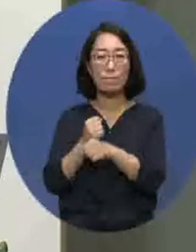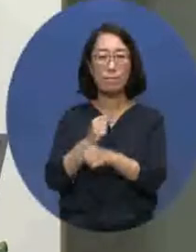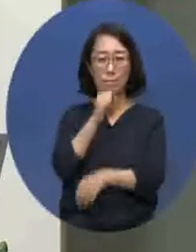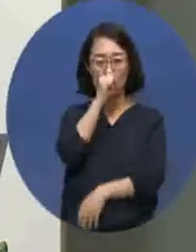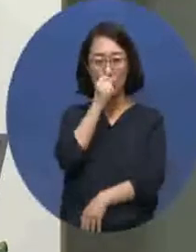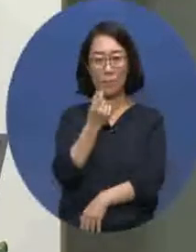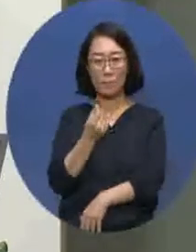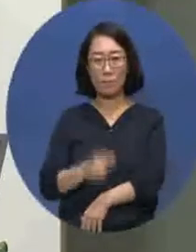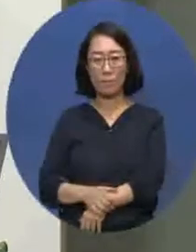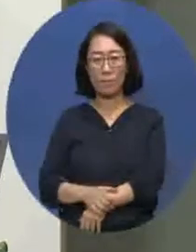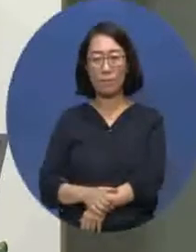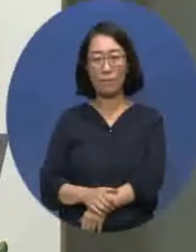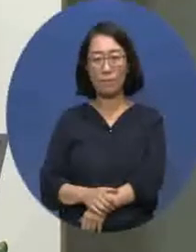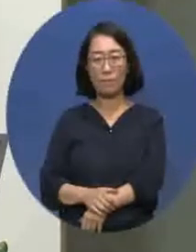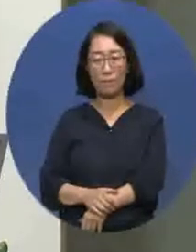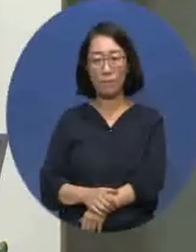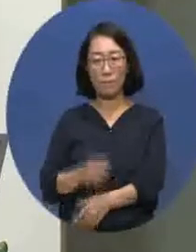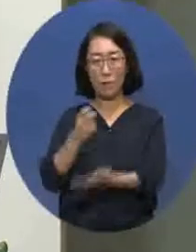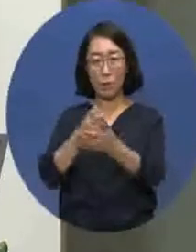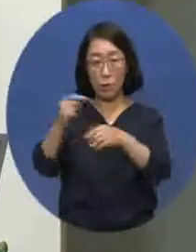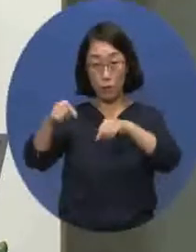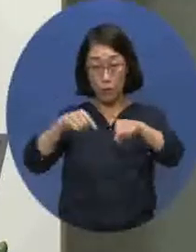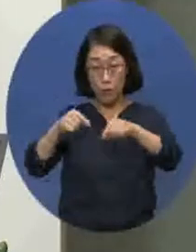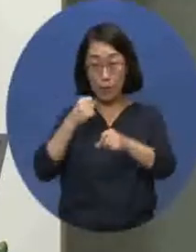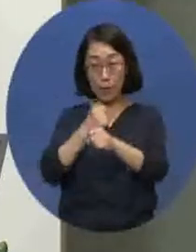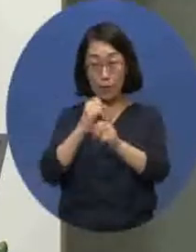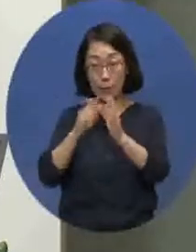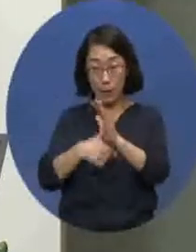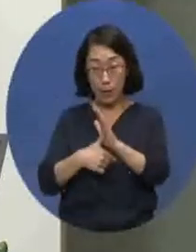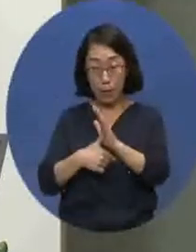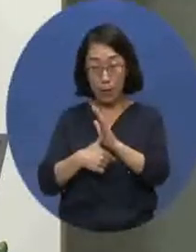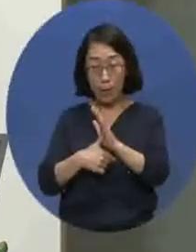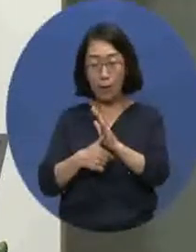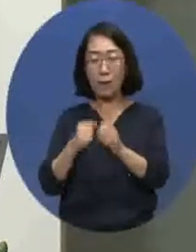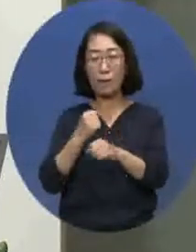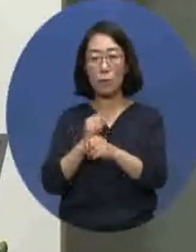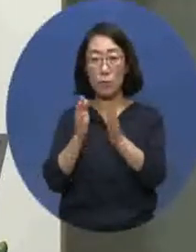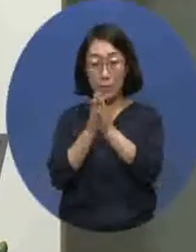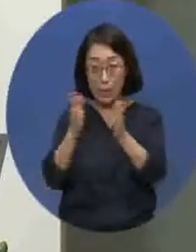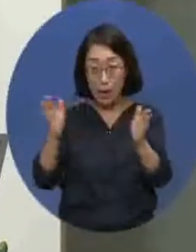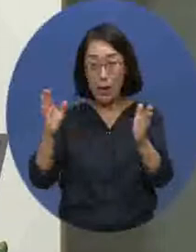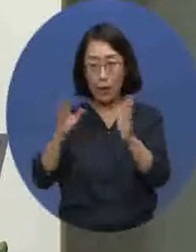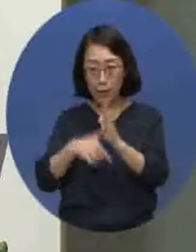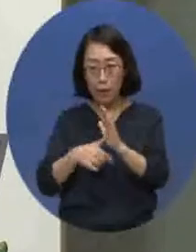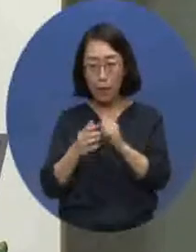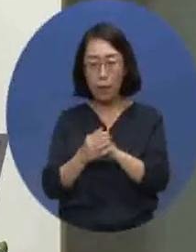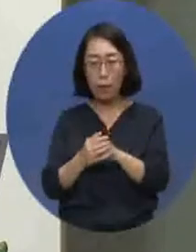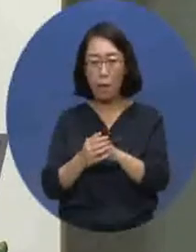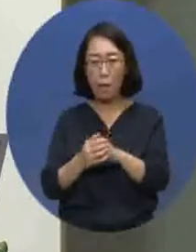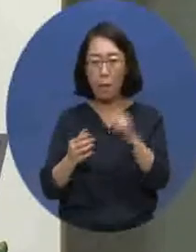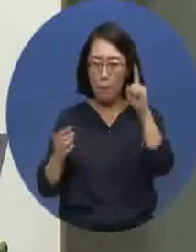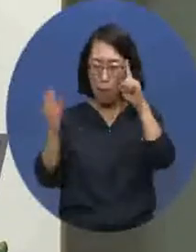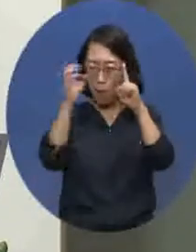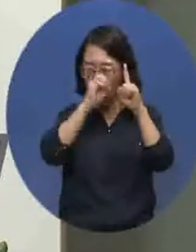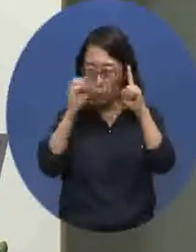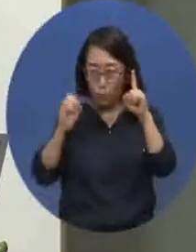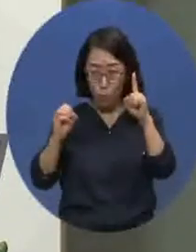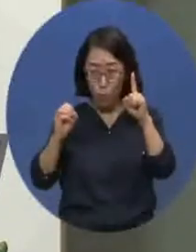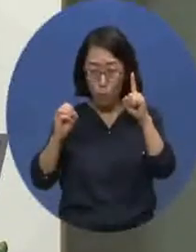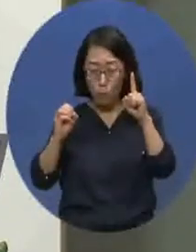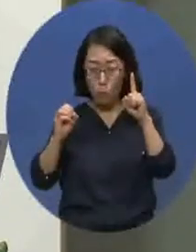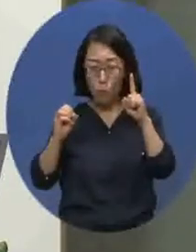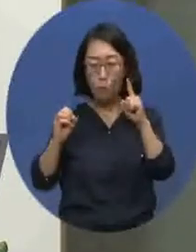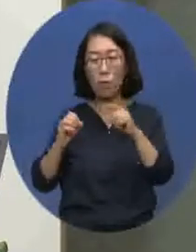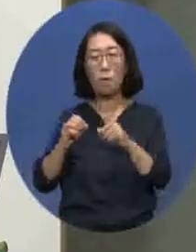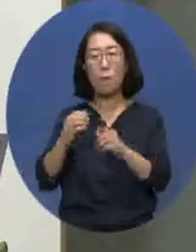좋겠어요 고객님께서 정책을 입안 할 때나 시행할 때 국민들이 어느 정 닭 프로 만족이란 없는 거죠